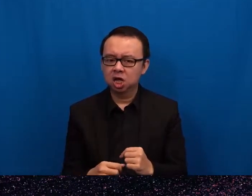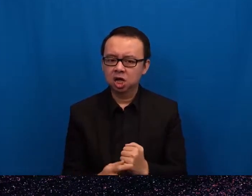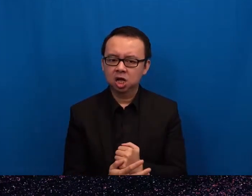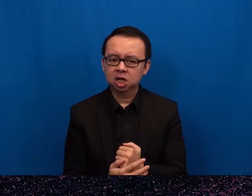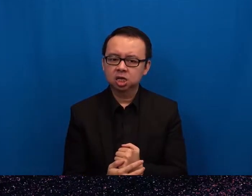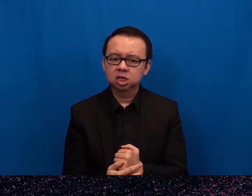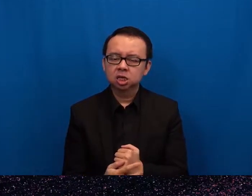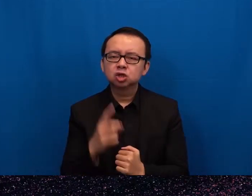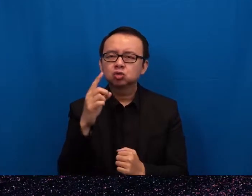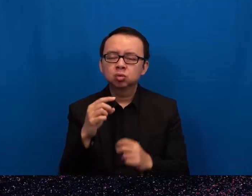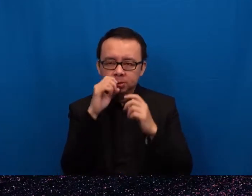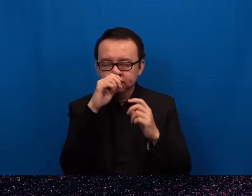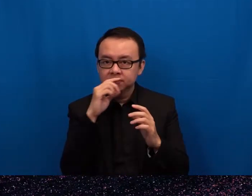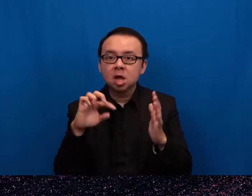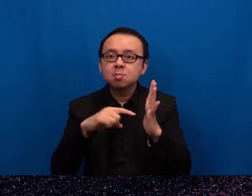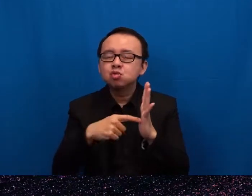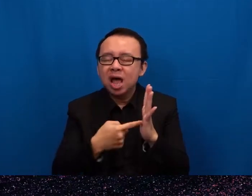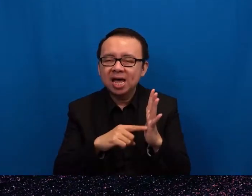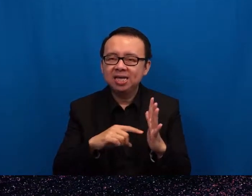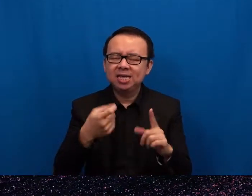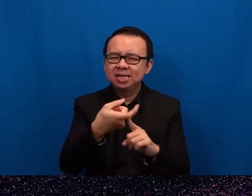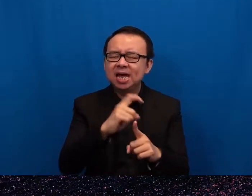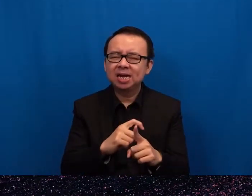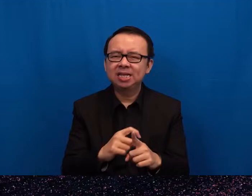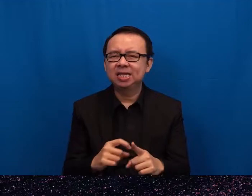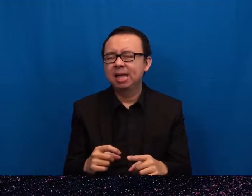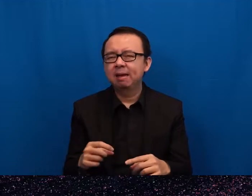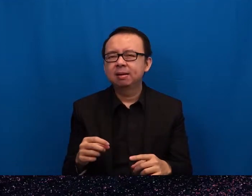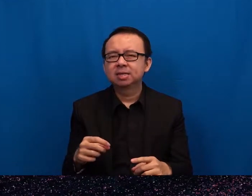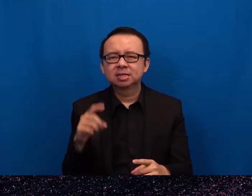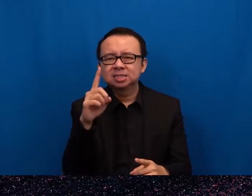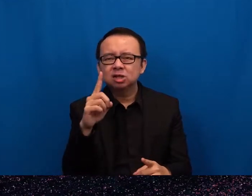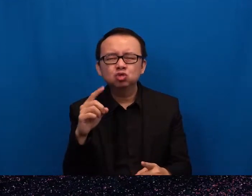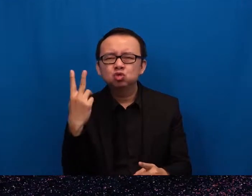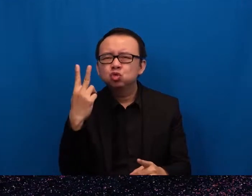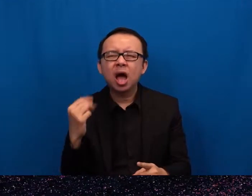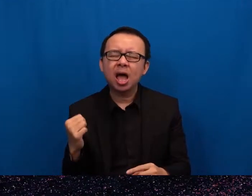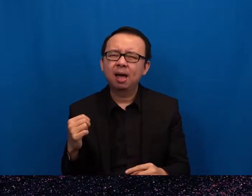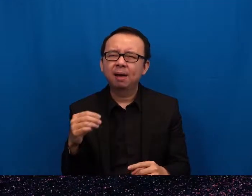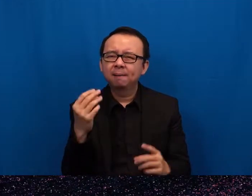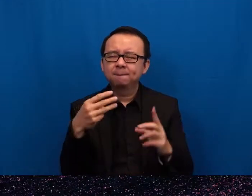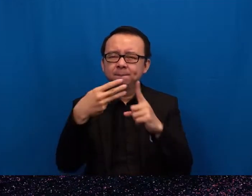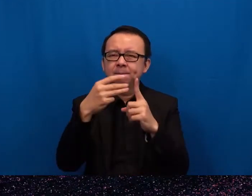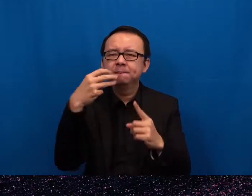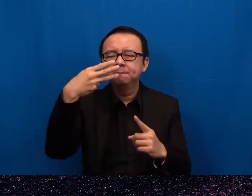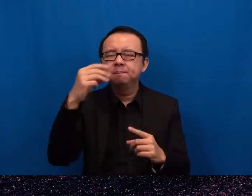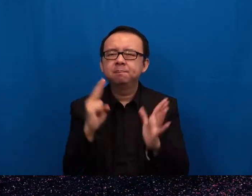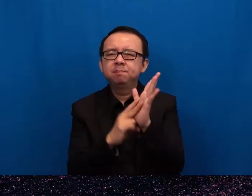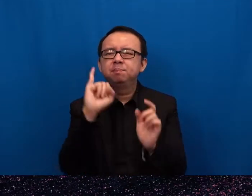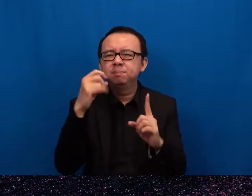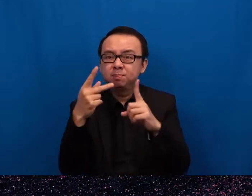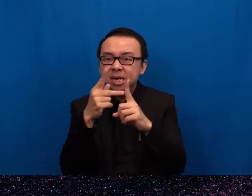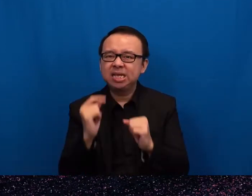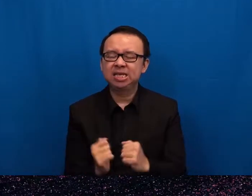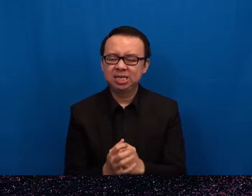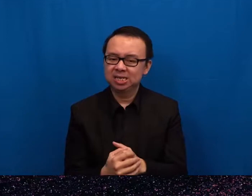Dimulai cuman hanya dengan 12 benih. 1, 2, 3, 4, 5, 6, 7, 8, 9, 10, 11, 1, 2, 3, 4, 5, 6, 7, 8,